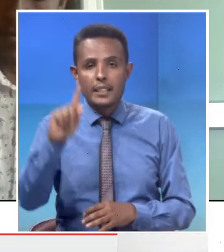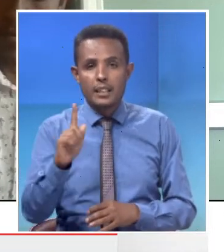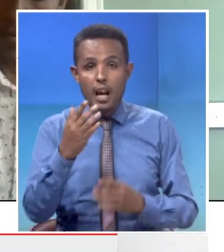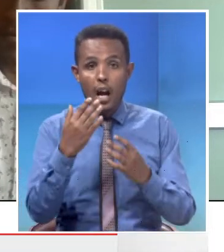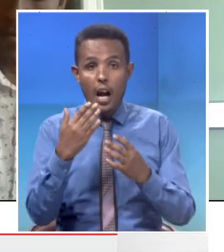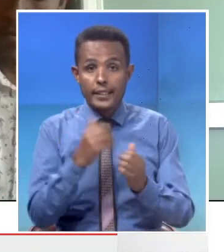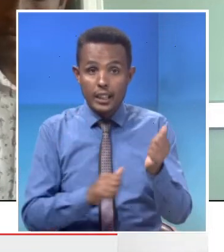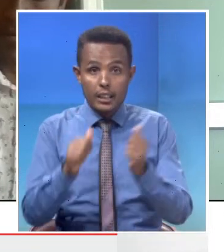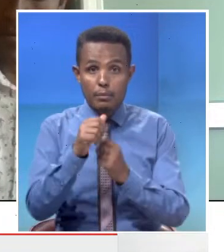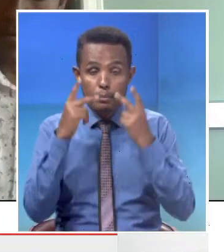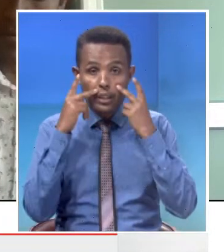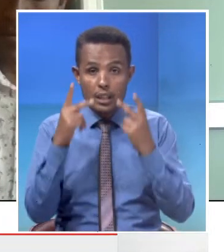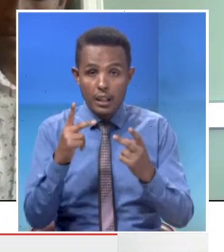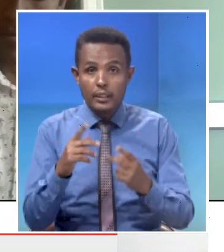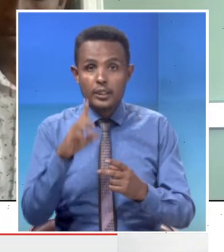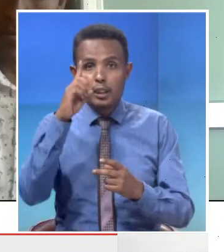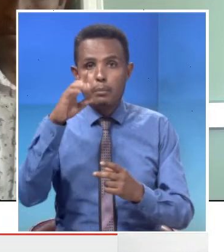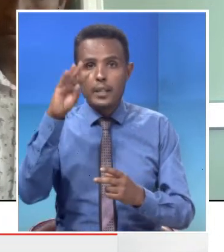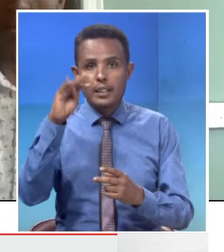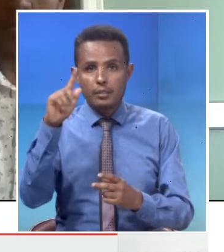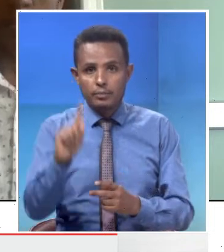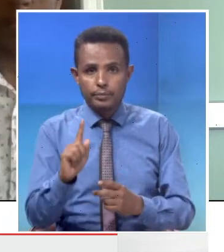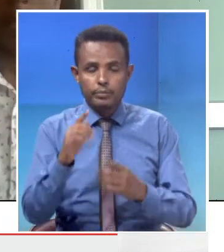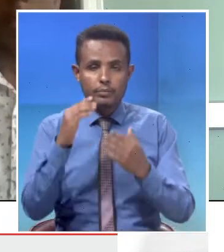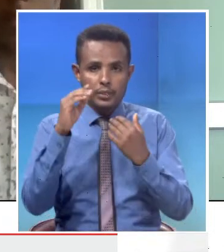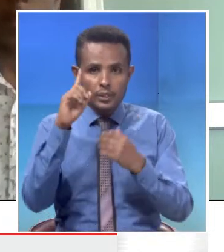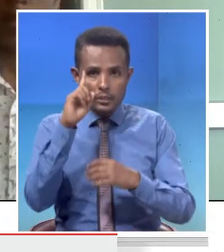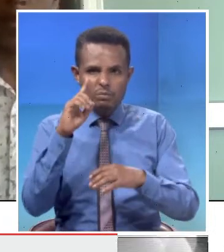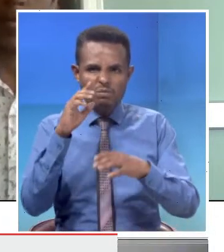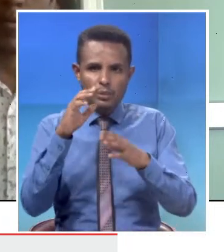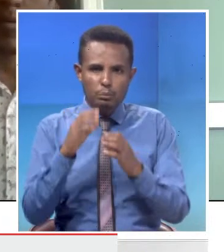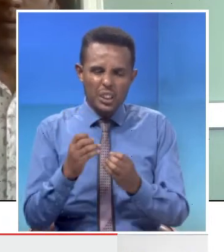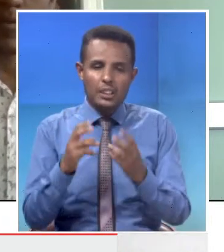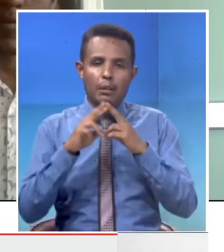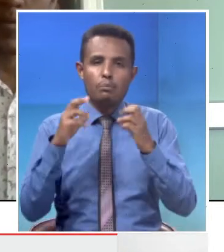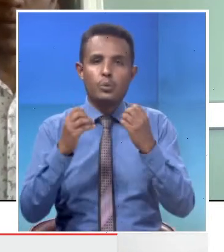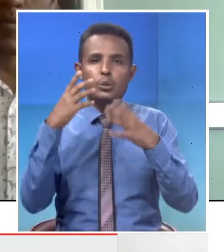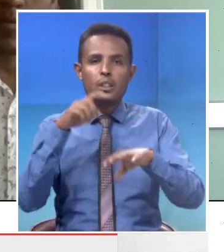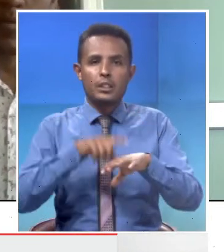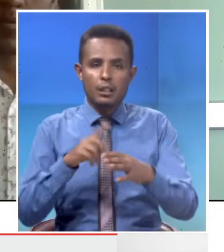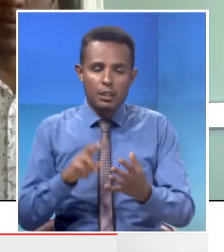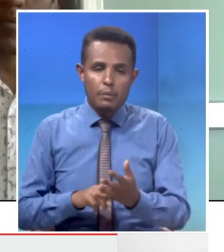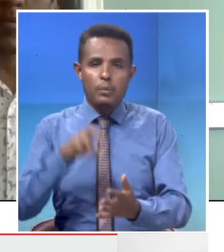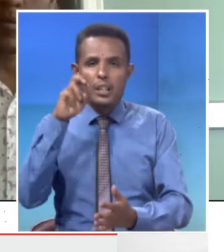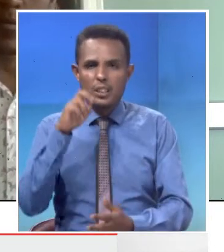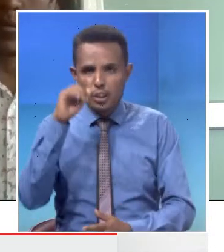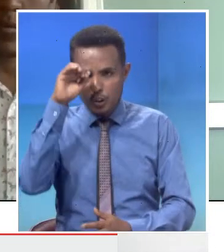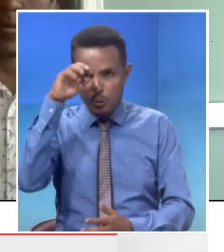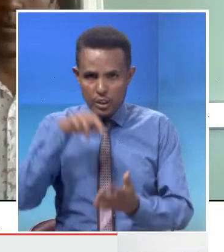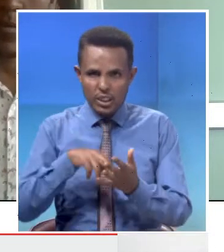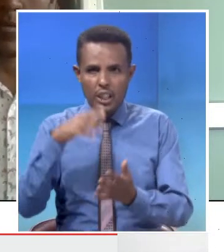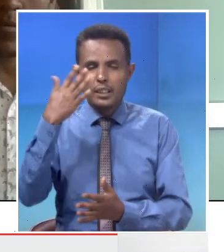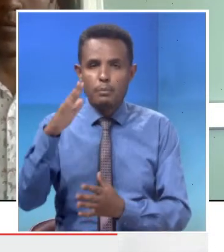ብንወስድ የመን አንድ ጊዜ አይደለም ምክክሩ የተካሄደው፣ በጣም ብዙ ጊዜ ነው። ሰው የሚያነሳው የ2015 ብቻ